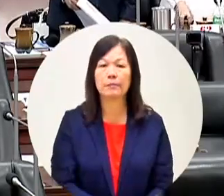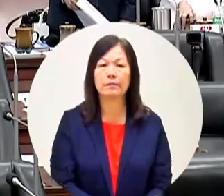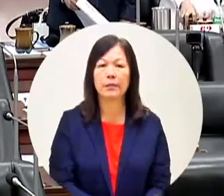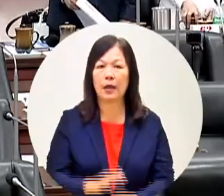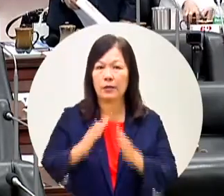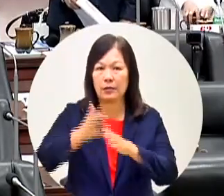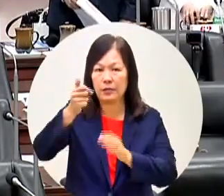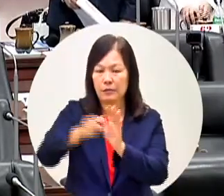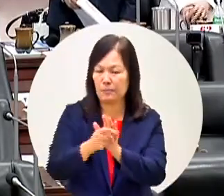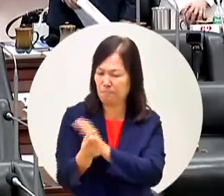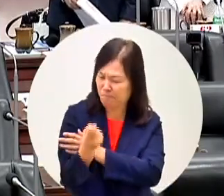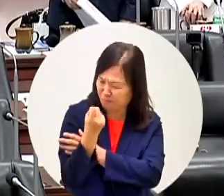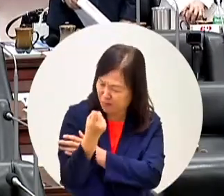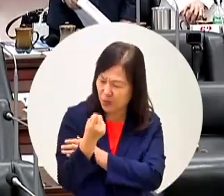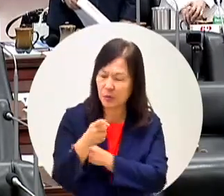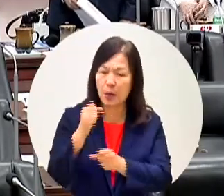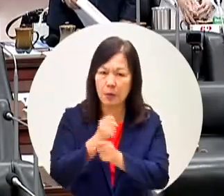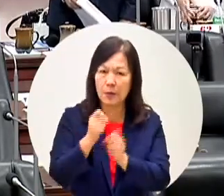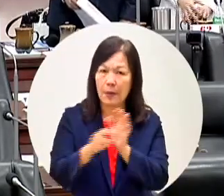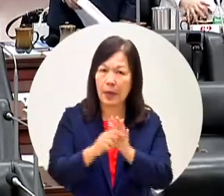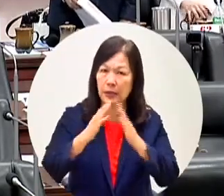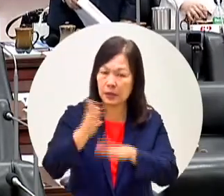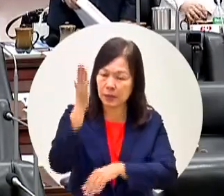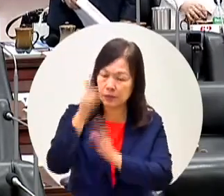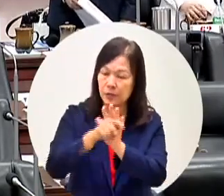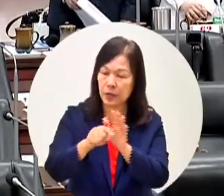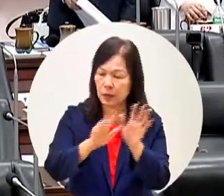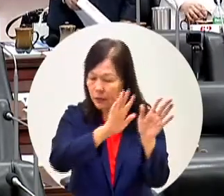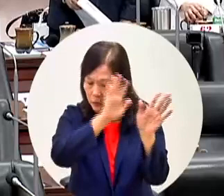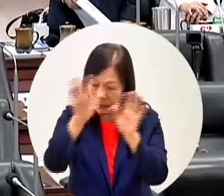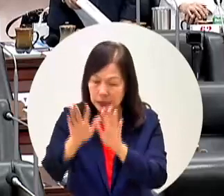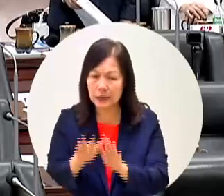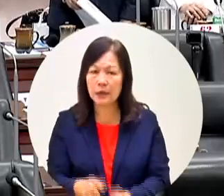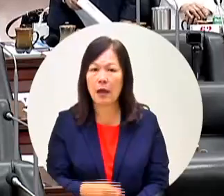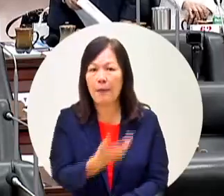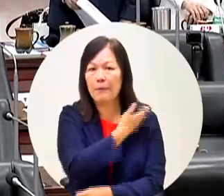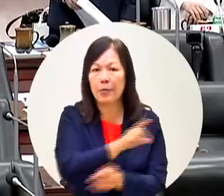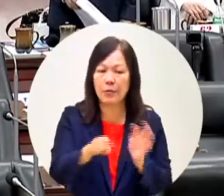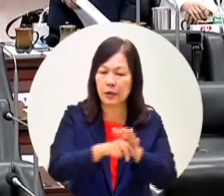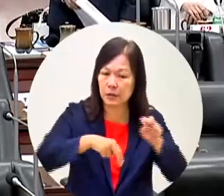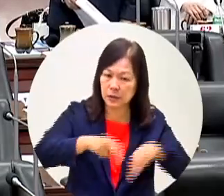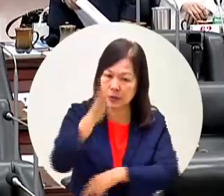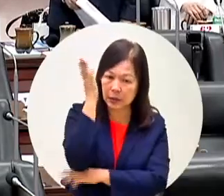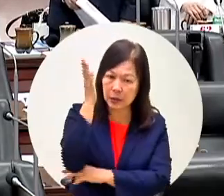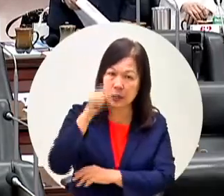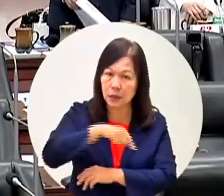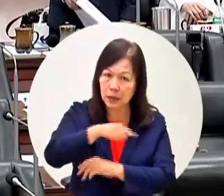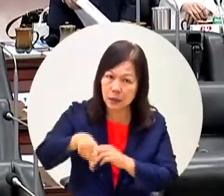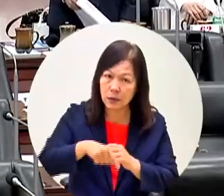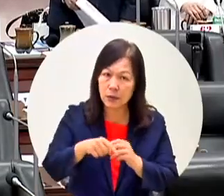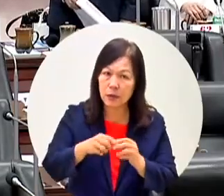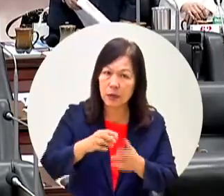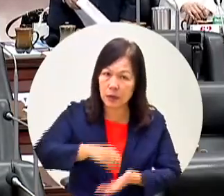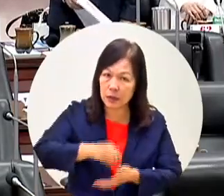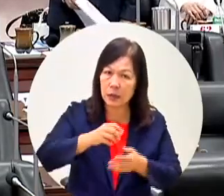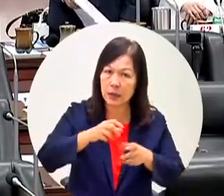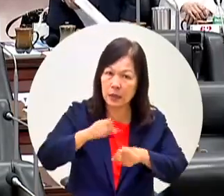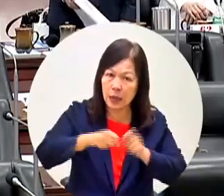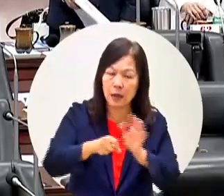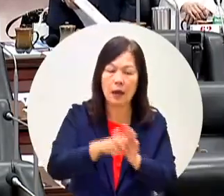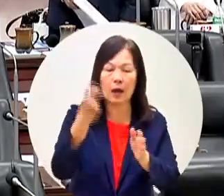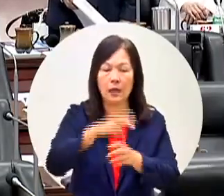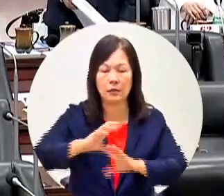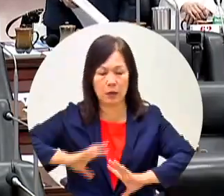市府的版本，不管透过行政院的提案，不管是透过国民党立委的提案，都希望可以做到，对